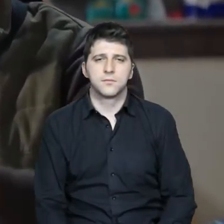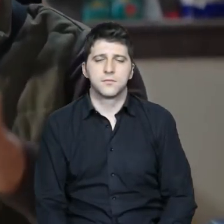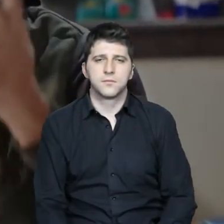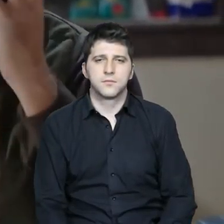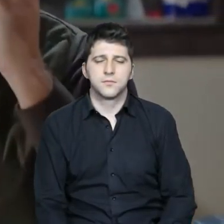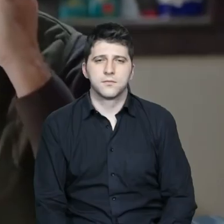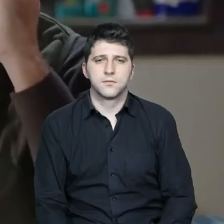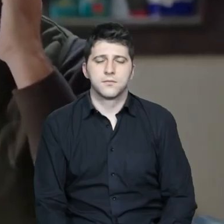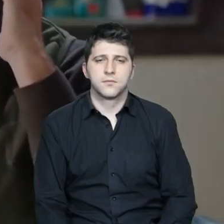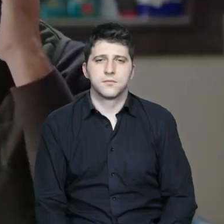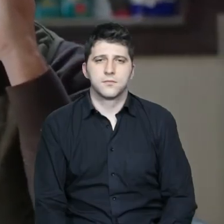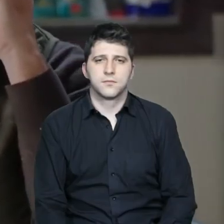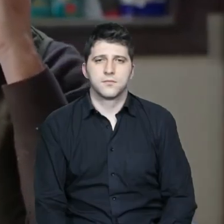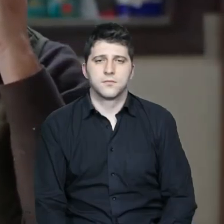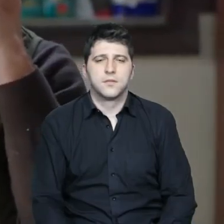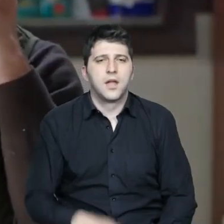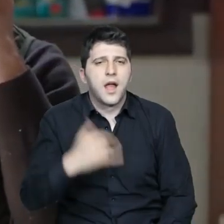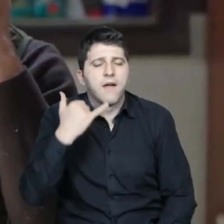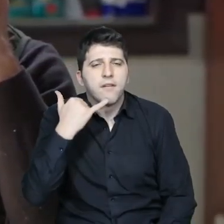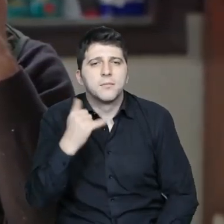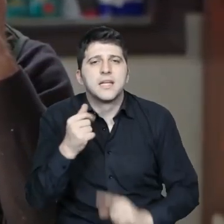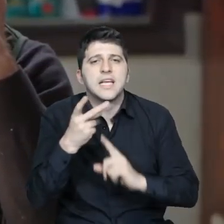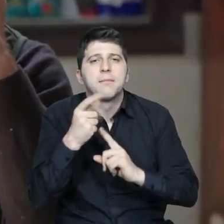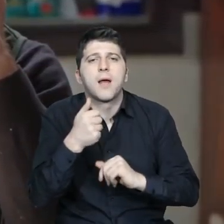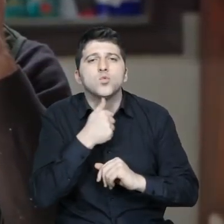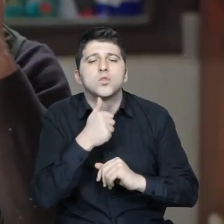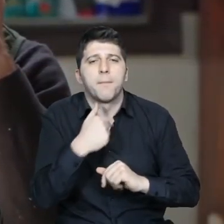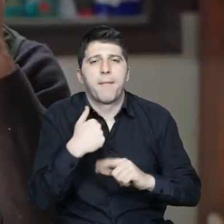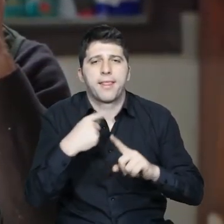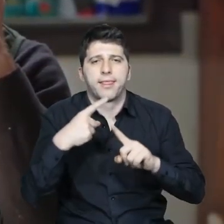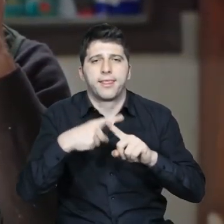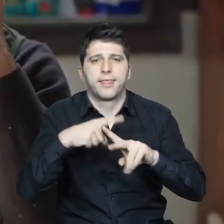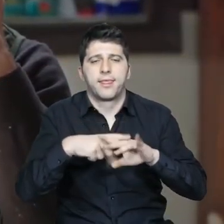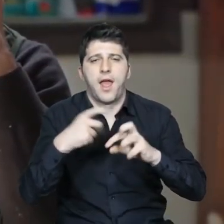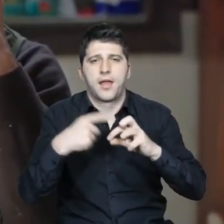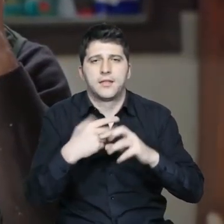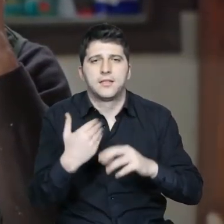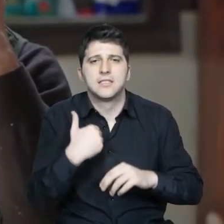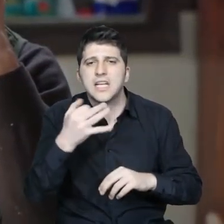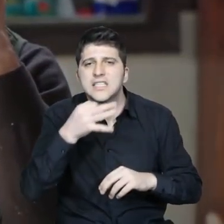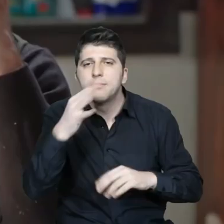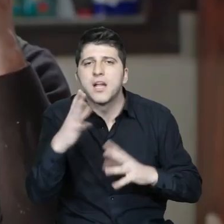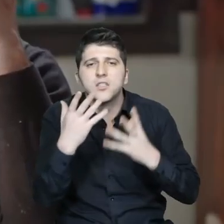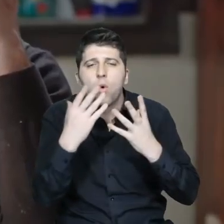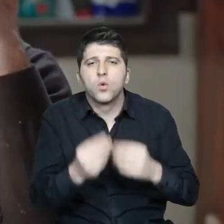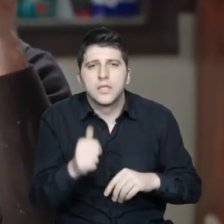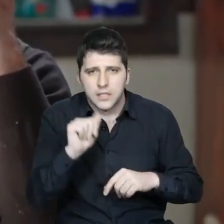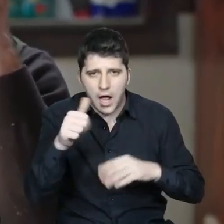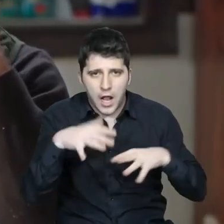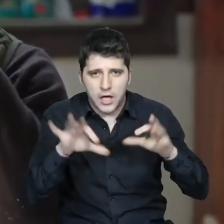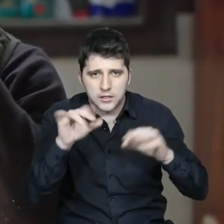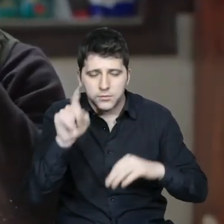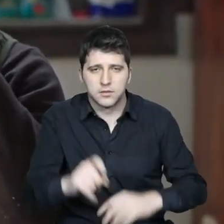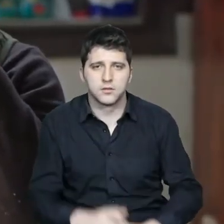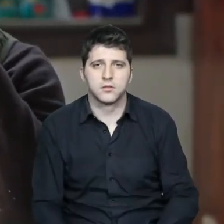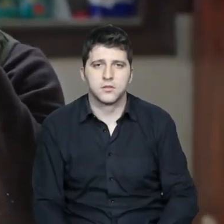Masadan telefonunu aldı. Efendim? İbrahim Usta, ben Tahir. Bizim siparişler ne alemde? Yarın hazır mı?